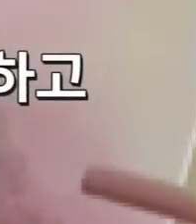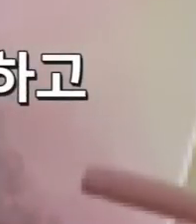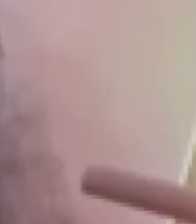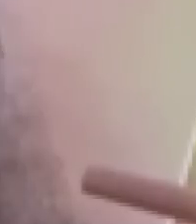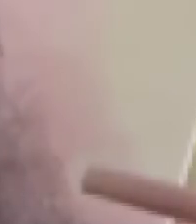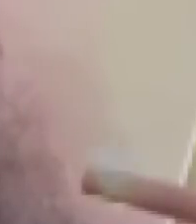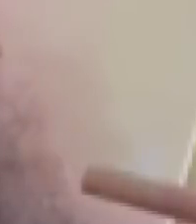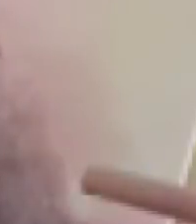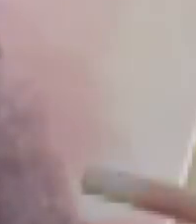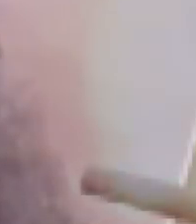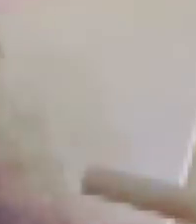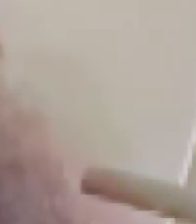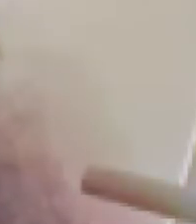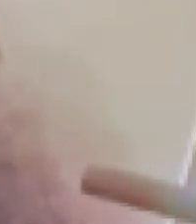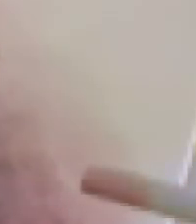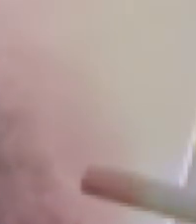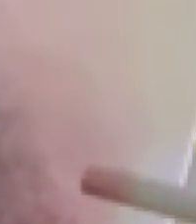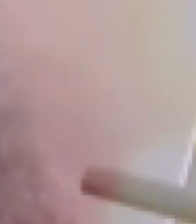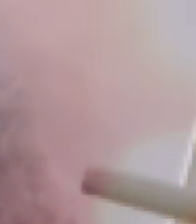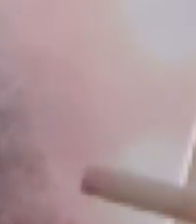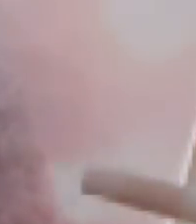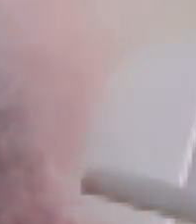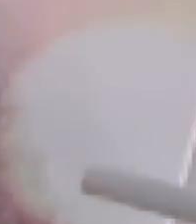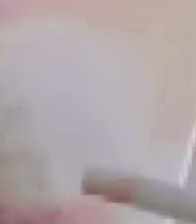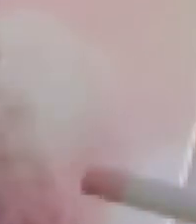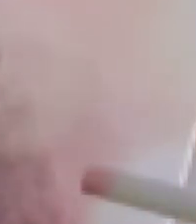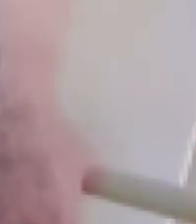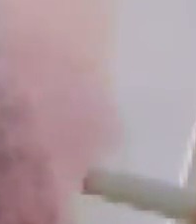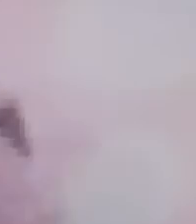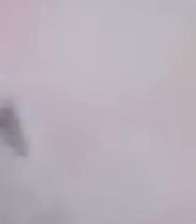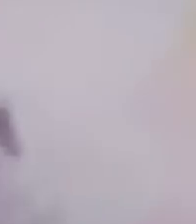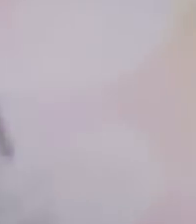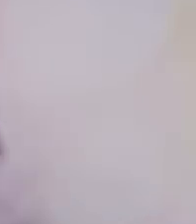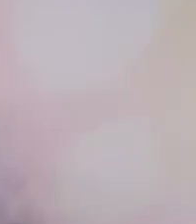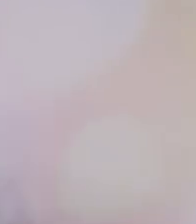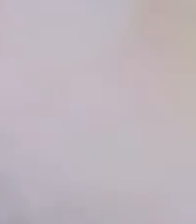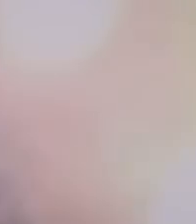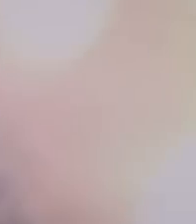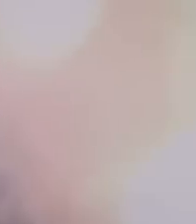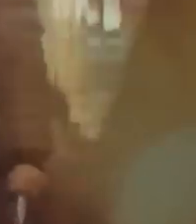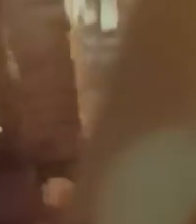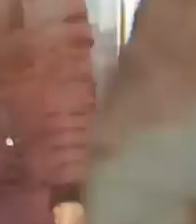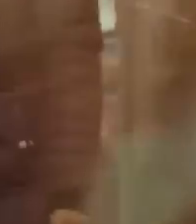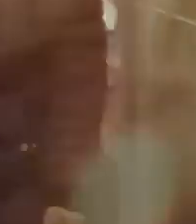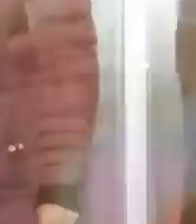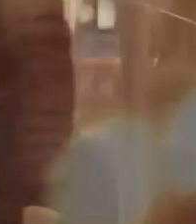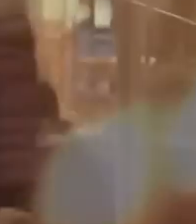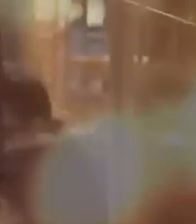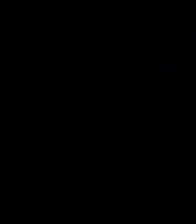안 해요. 김건희 여사, 한동훈 장관, 그 다음에 누구냐? 남은 사람, 이상민 장관이에요.